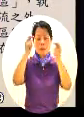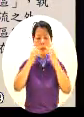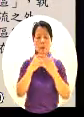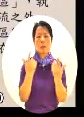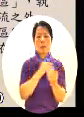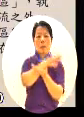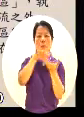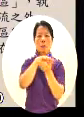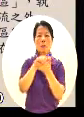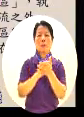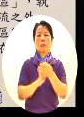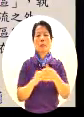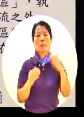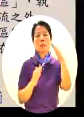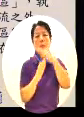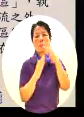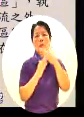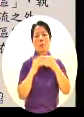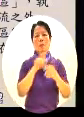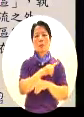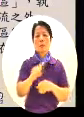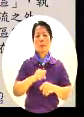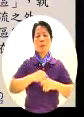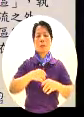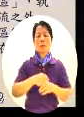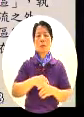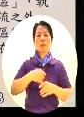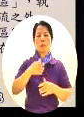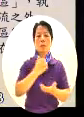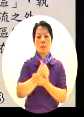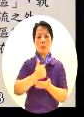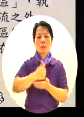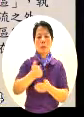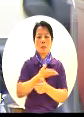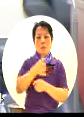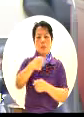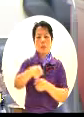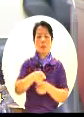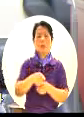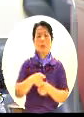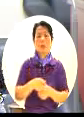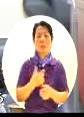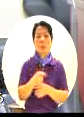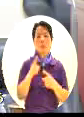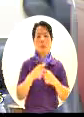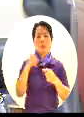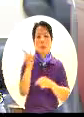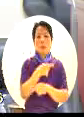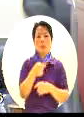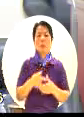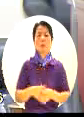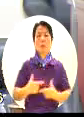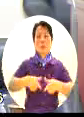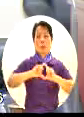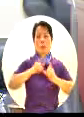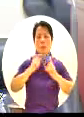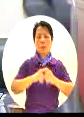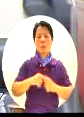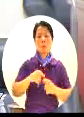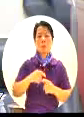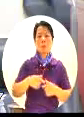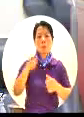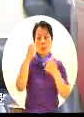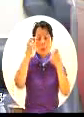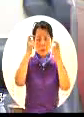物流专区了哈。啊，好，这人或者人才来到高雄，有人躲在所在